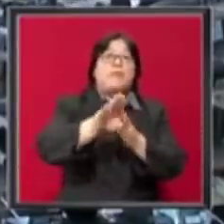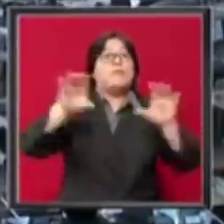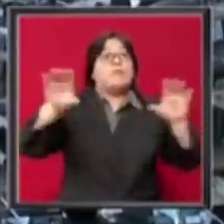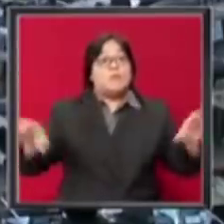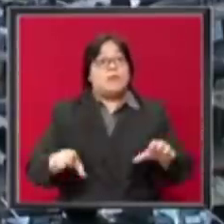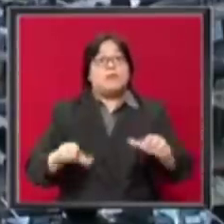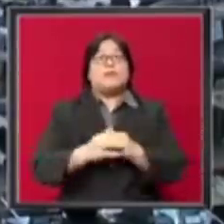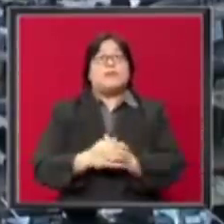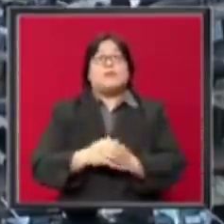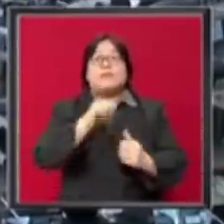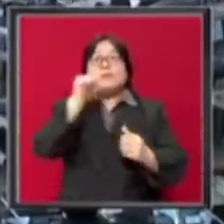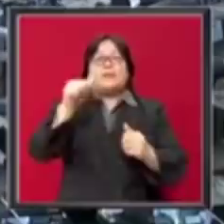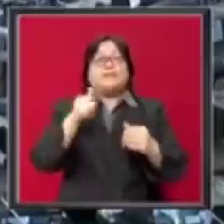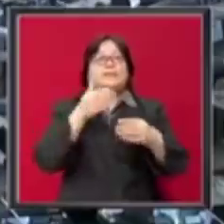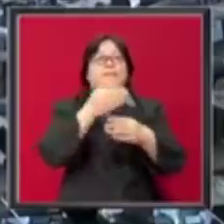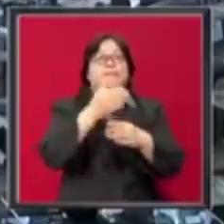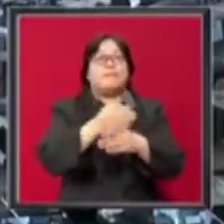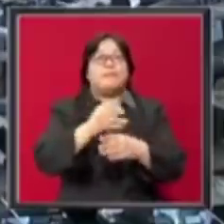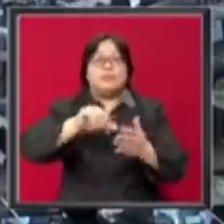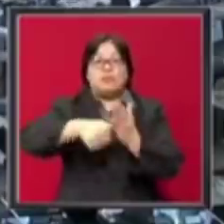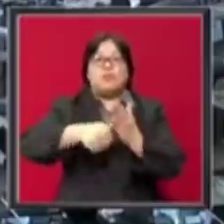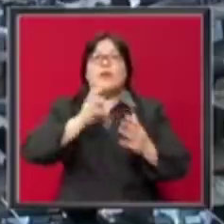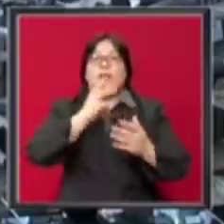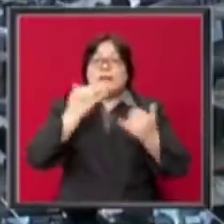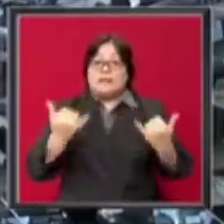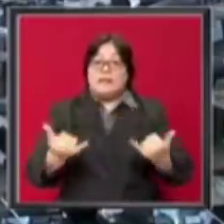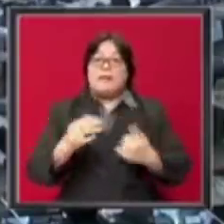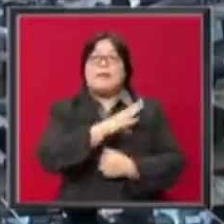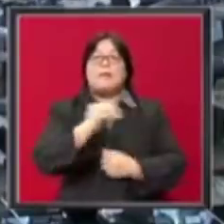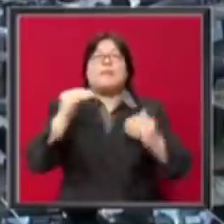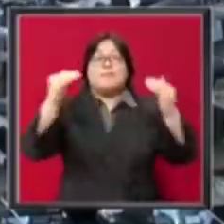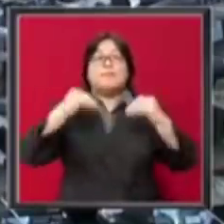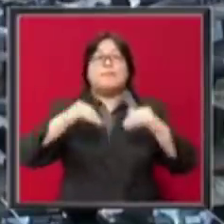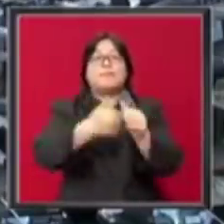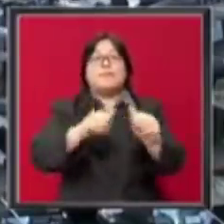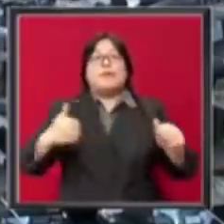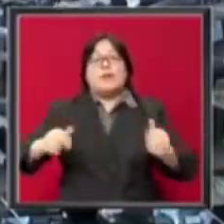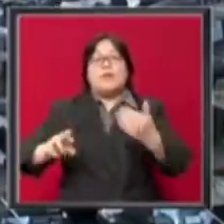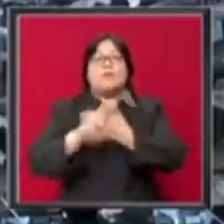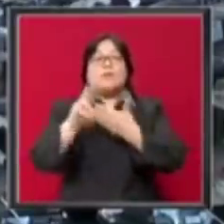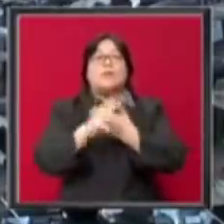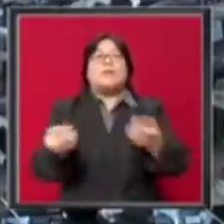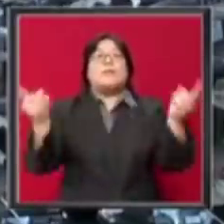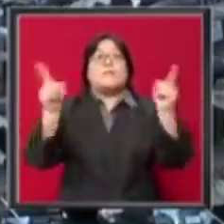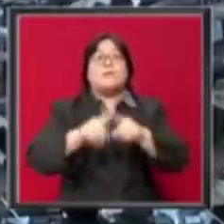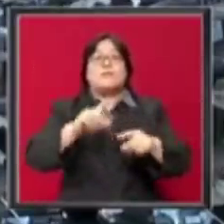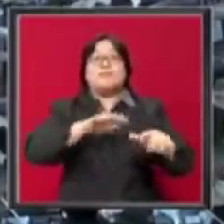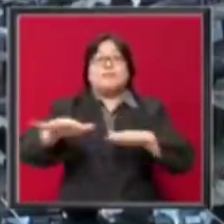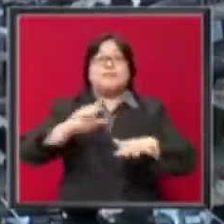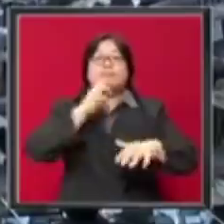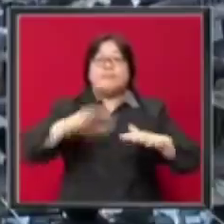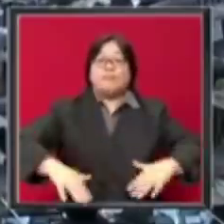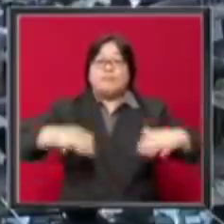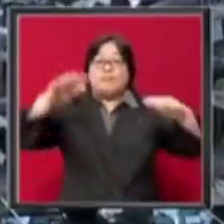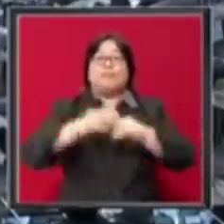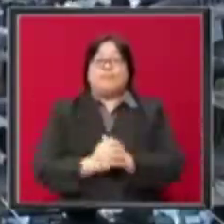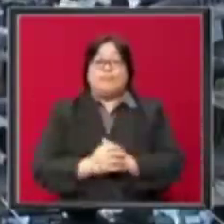Jangan underestimate, never underestimate the wisdom of the people. Ya.